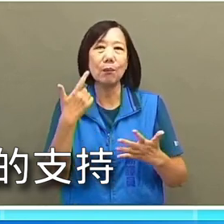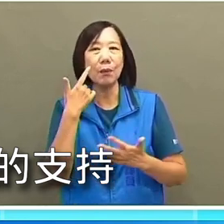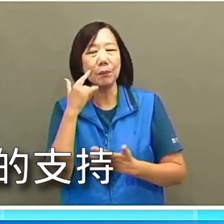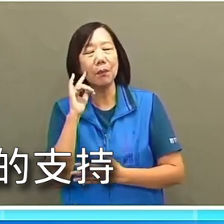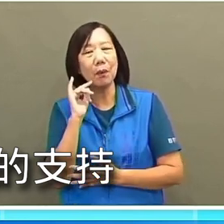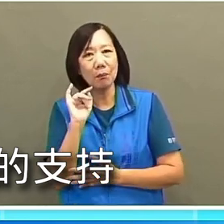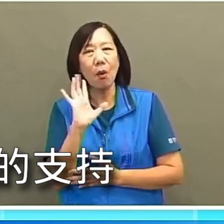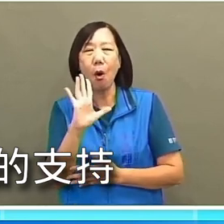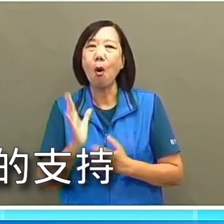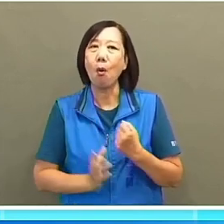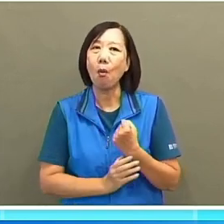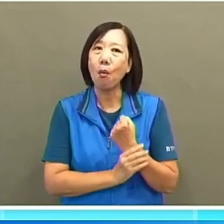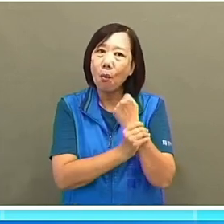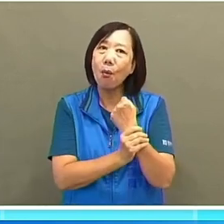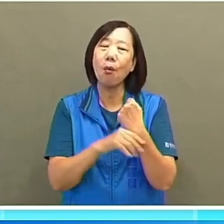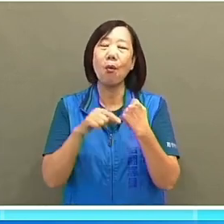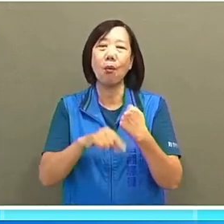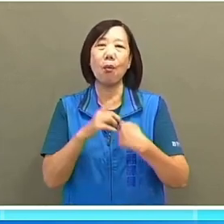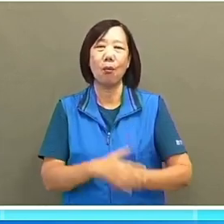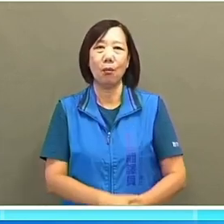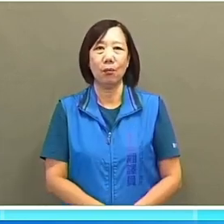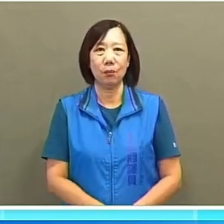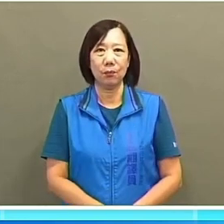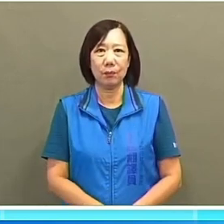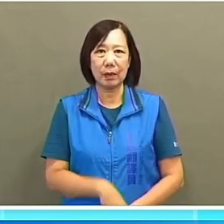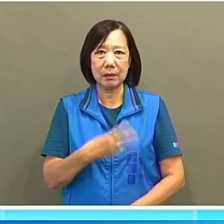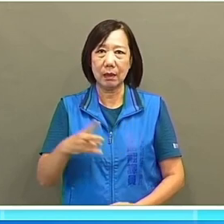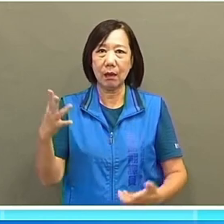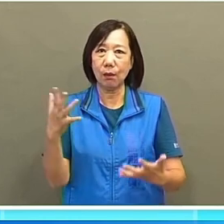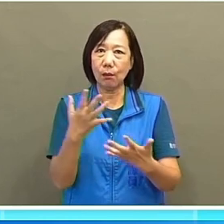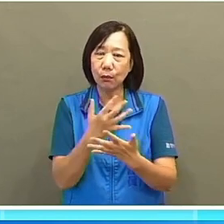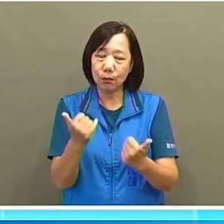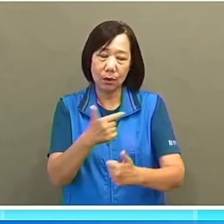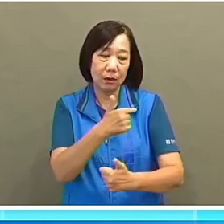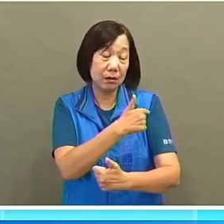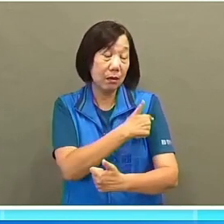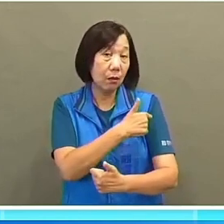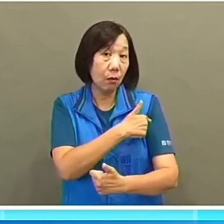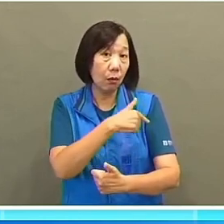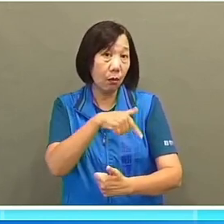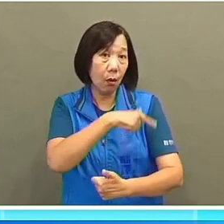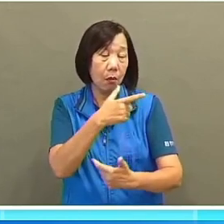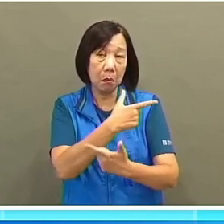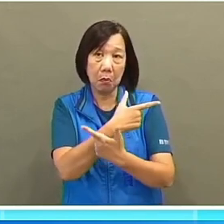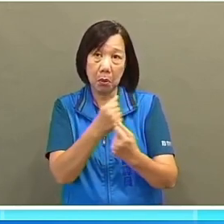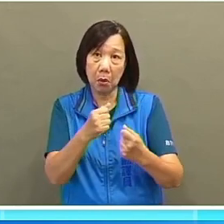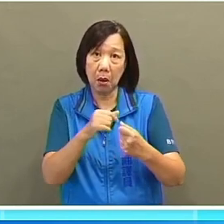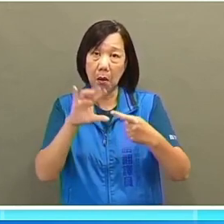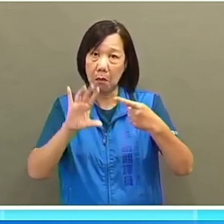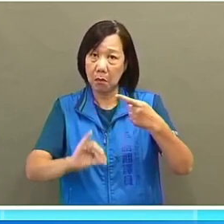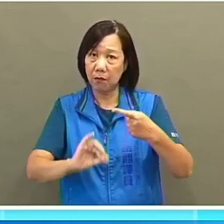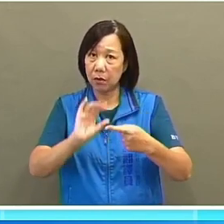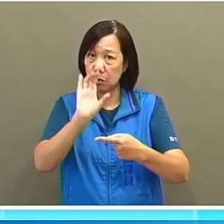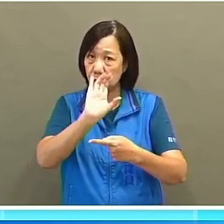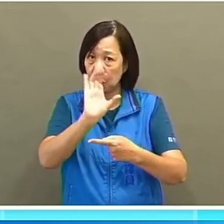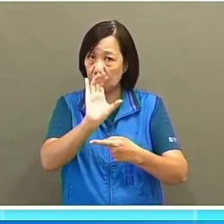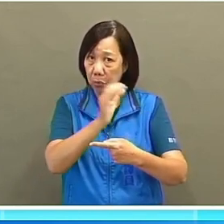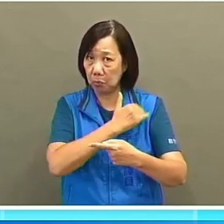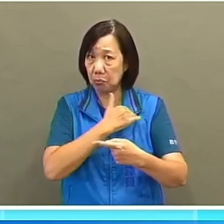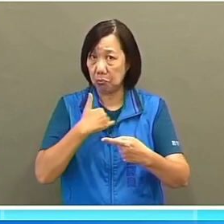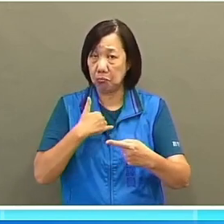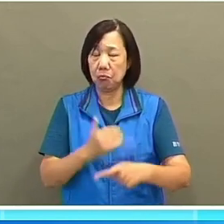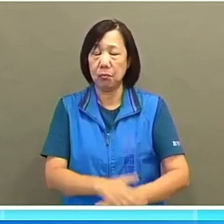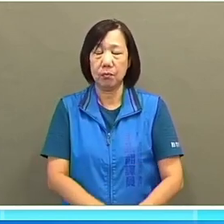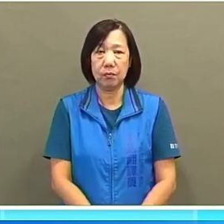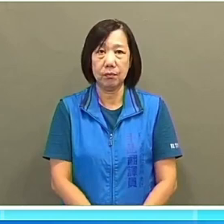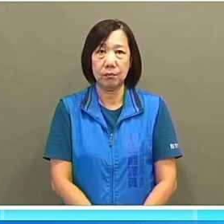都非常的支持，我们同学的接种同意率已经达到95%。那